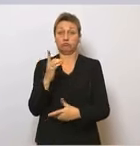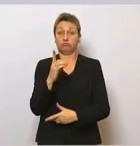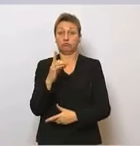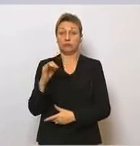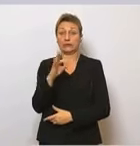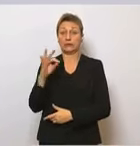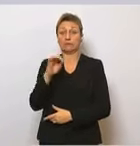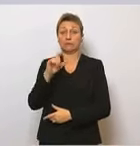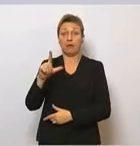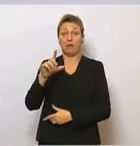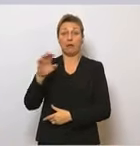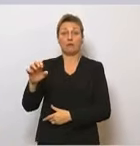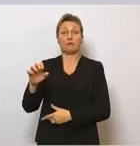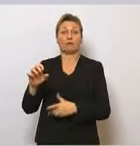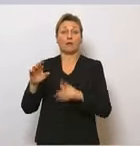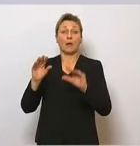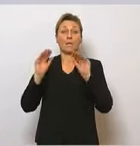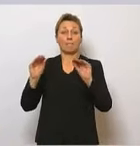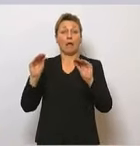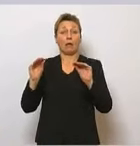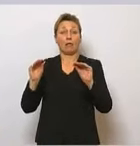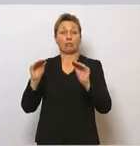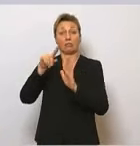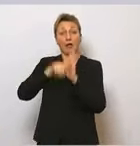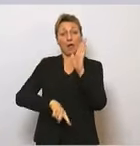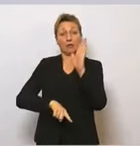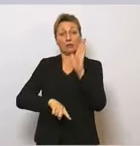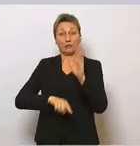phase finale de négociation,